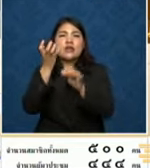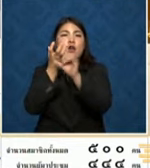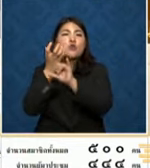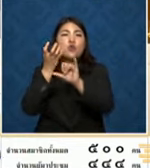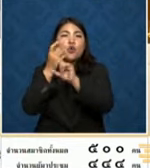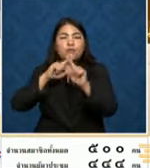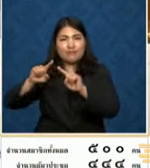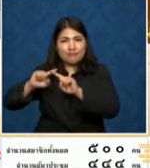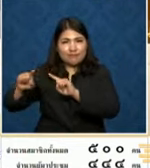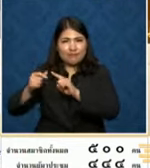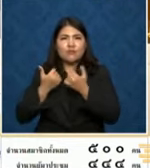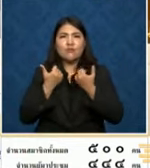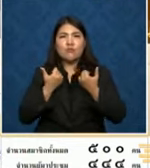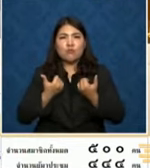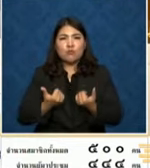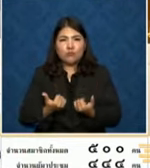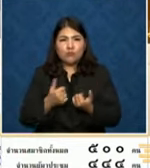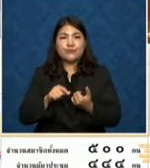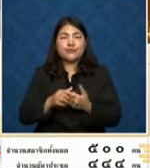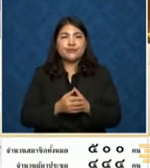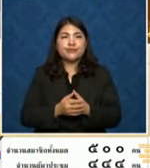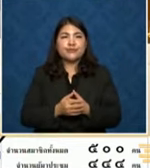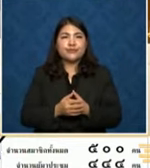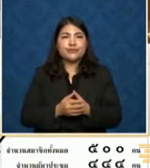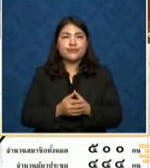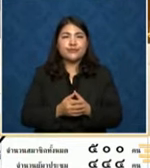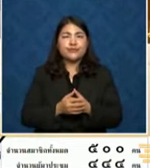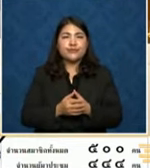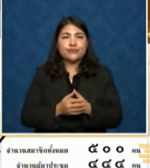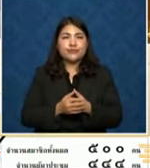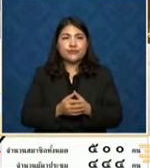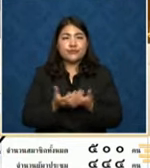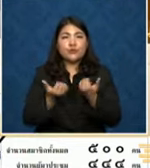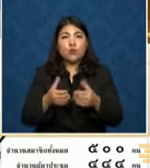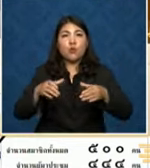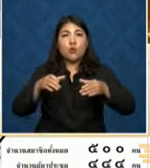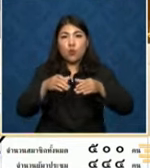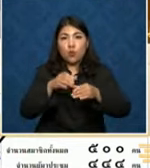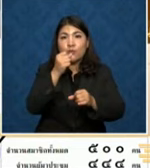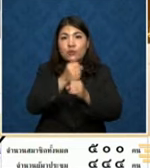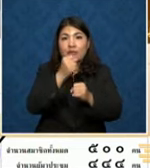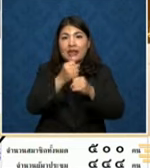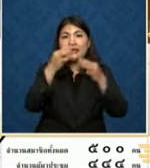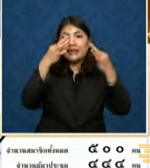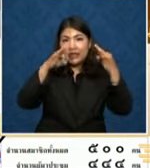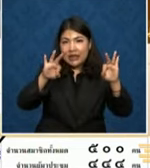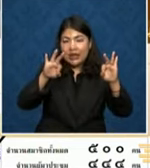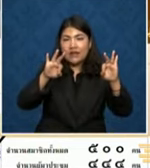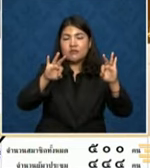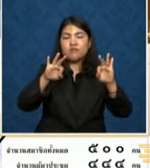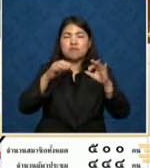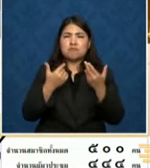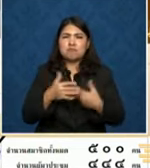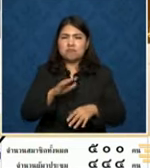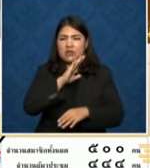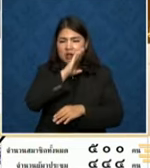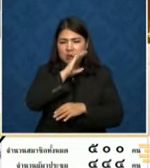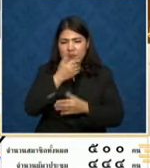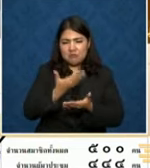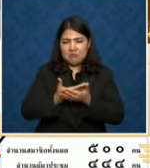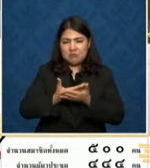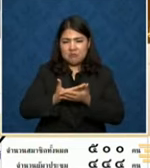องนะครับเปิดบ้านรับแขกบ้านแขกเมืองไม่ว่าจะเป็นองค์กรอิสระนะครับที่ไม่หวังผลกำ